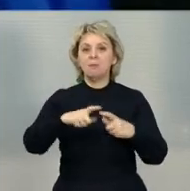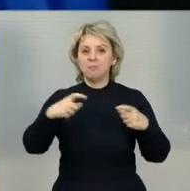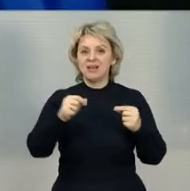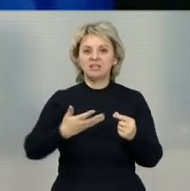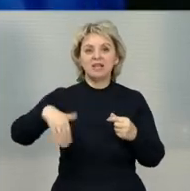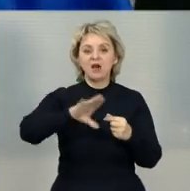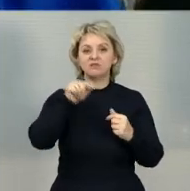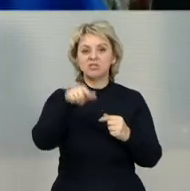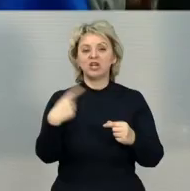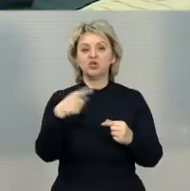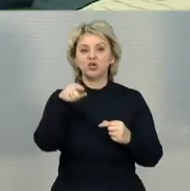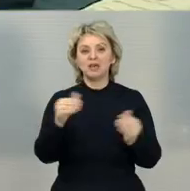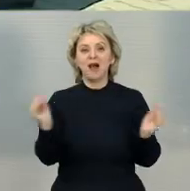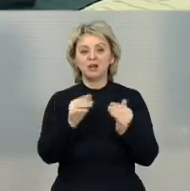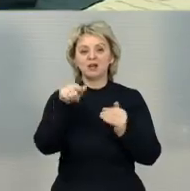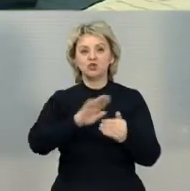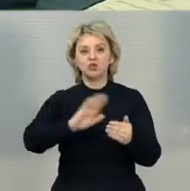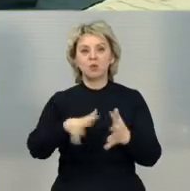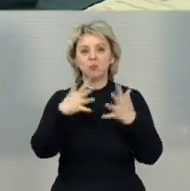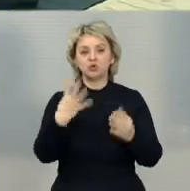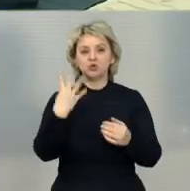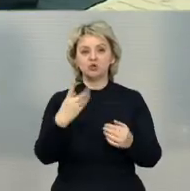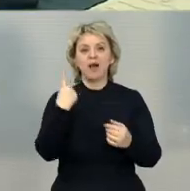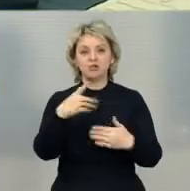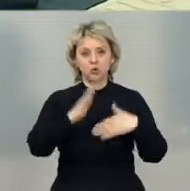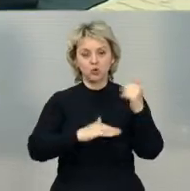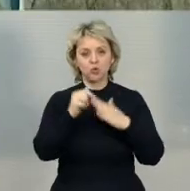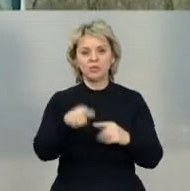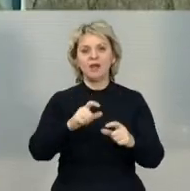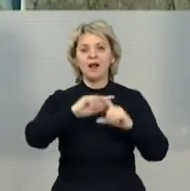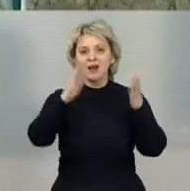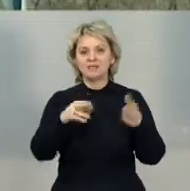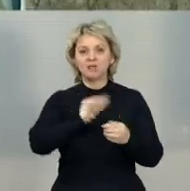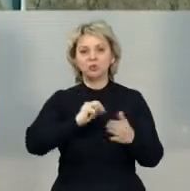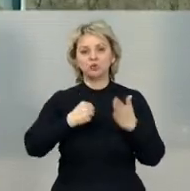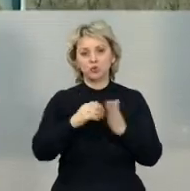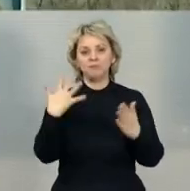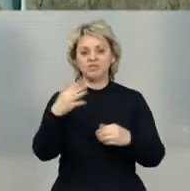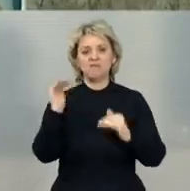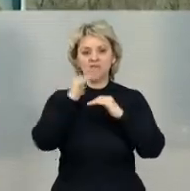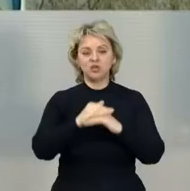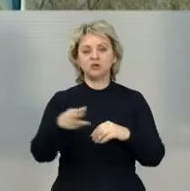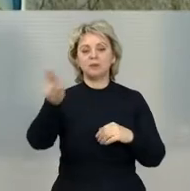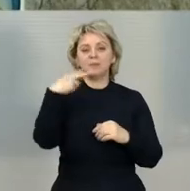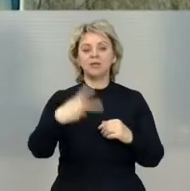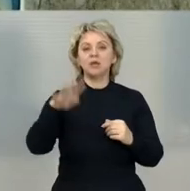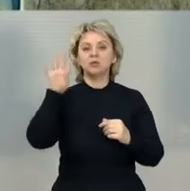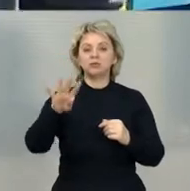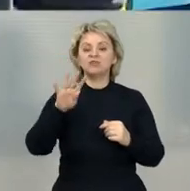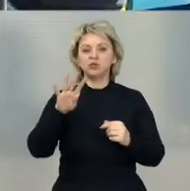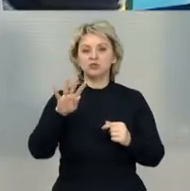для всех. Единственное ограничение – не больше 4 в одни руки. Кассы работают до 5 вечера. Марина Черных, Виталий